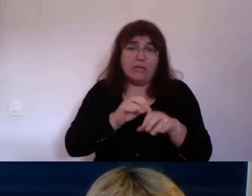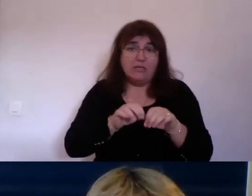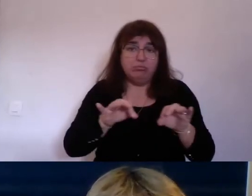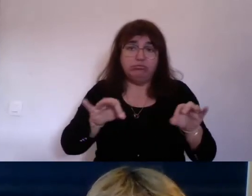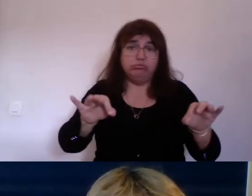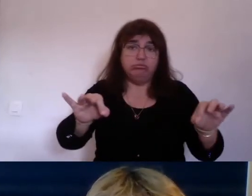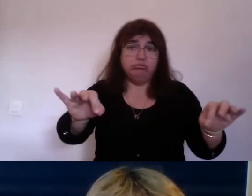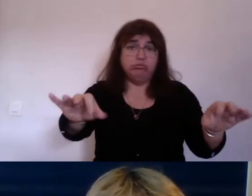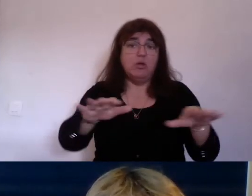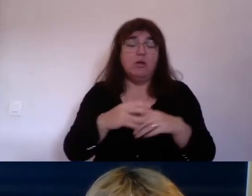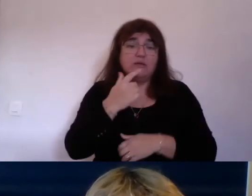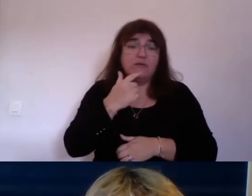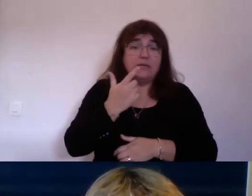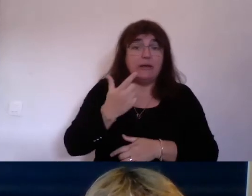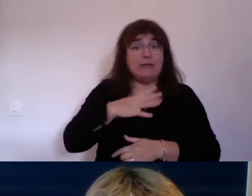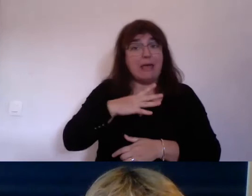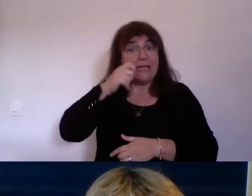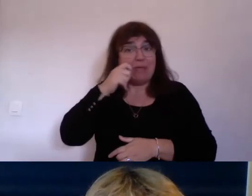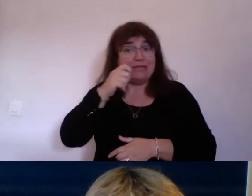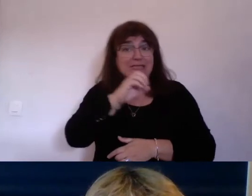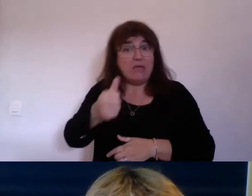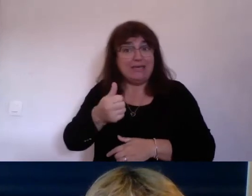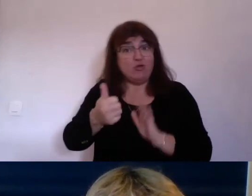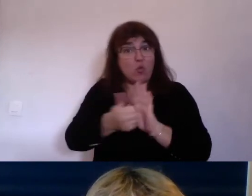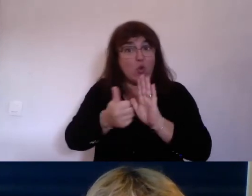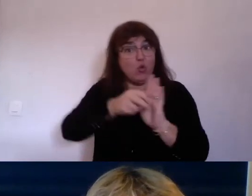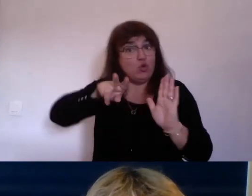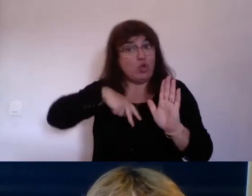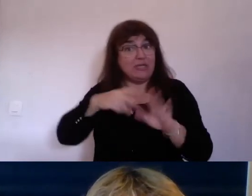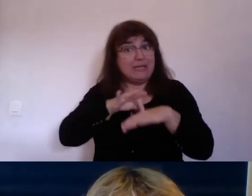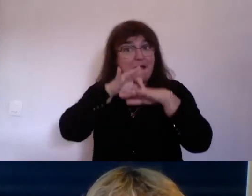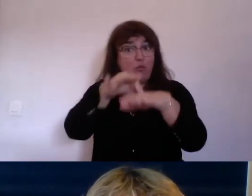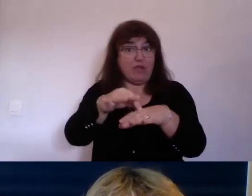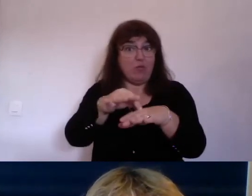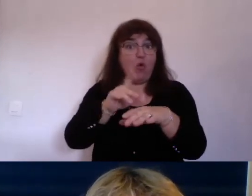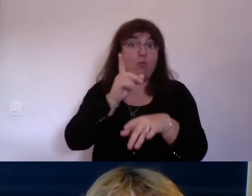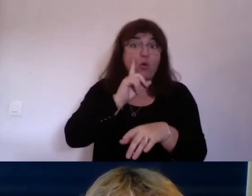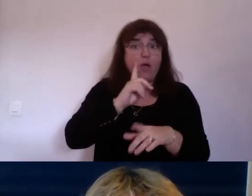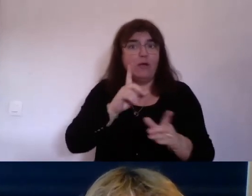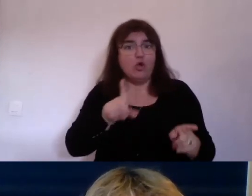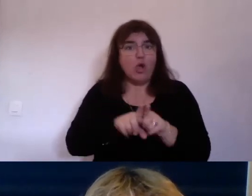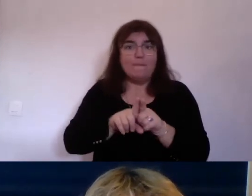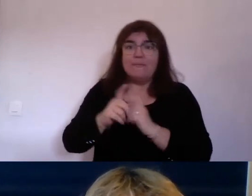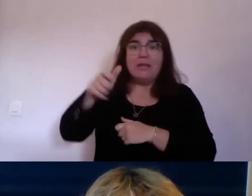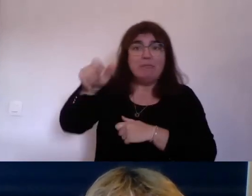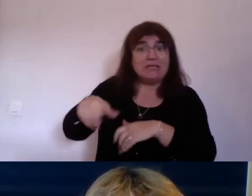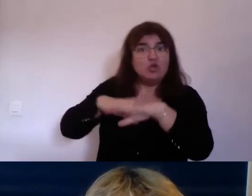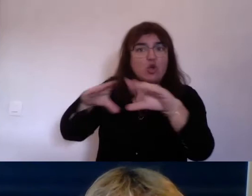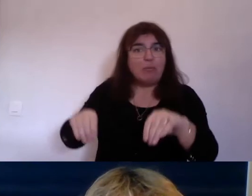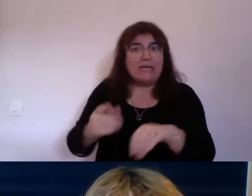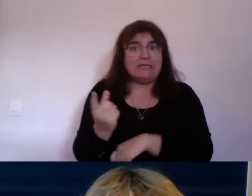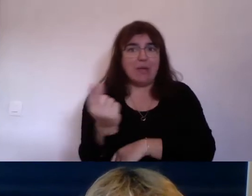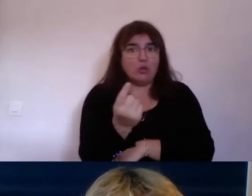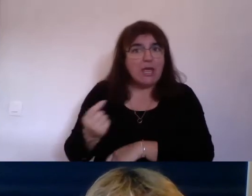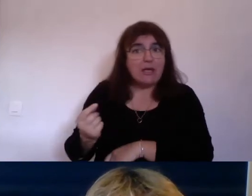cette expertise numérique qu'on a eu un rôle d'accompagnement très important parce qu'on est en interface entre les opérateurs de terrain, les partenaires, et